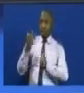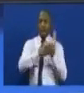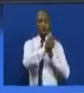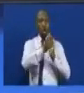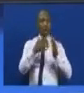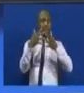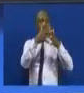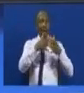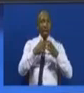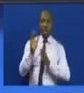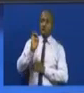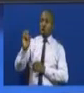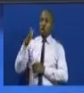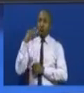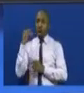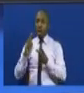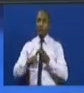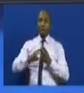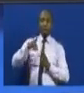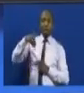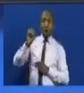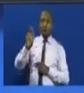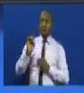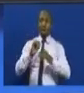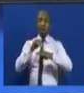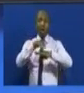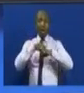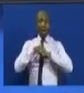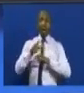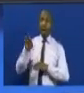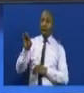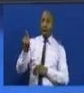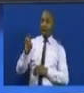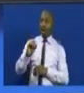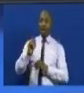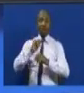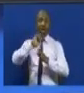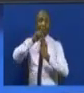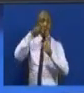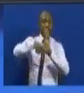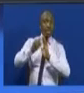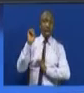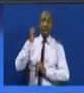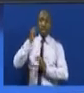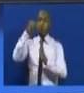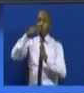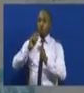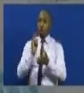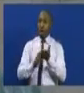Marekani, euro ya Ulaya, pound ya Uingereza, rand ya Afrika Kusini, shilingi ya Kenya, Uganda na yuan ya